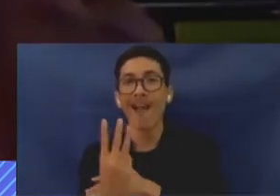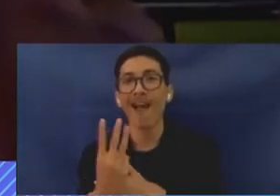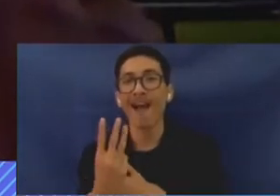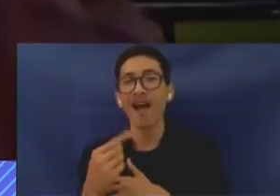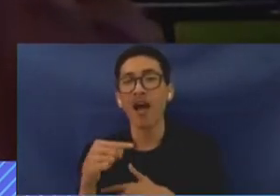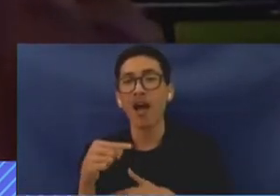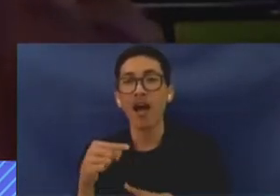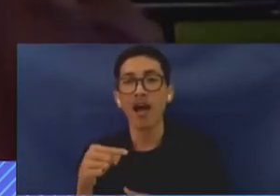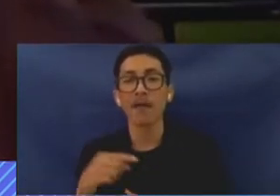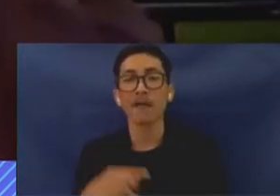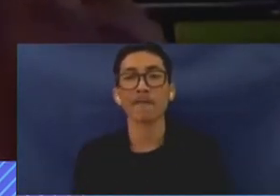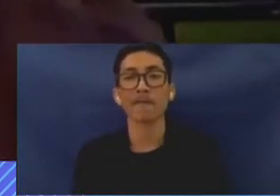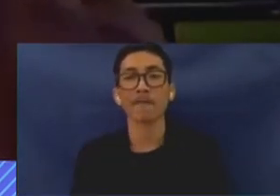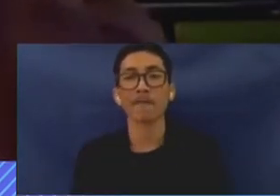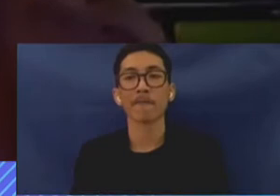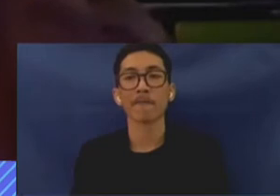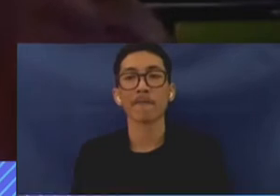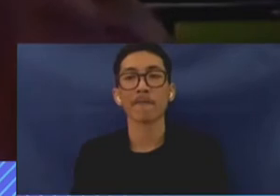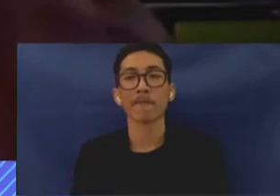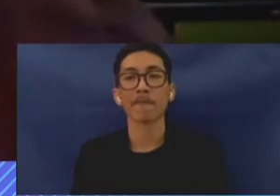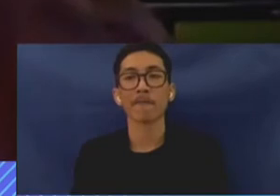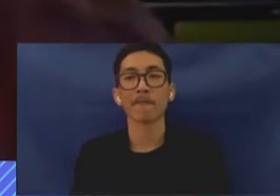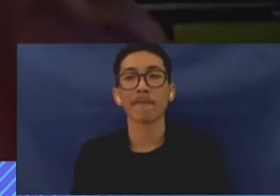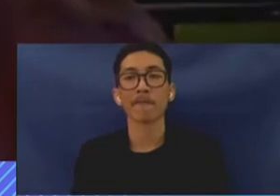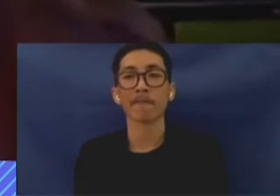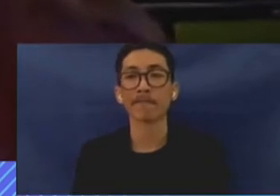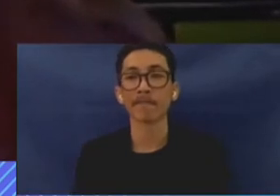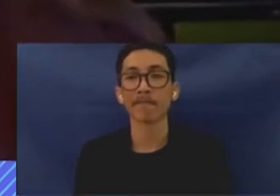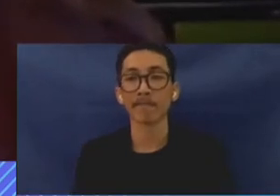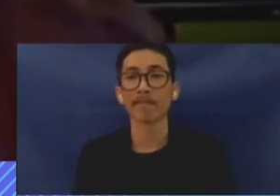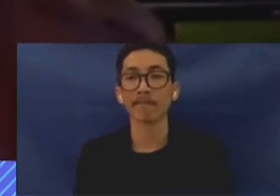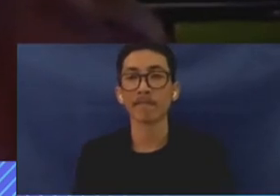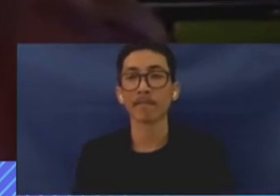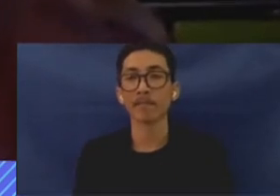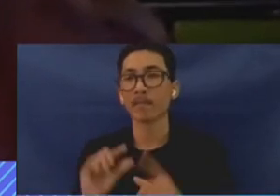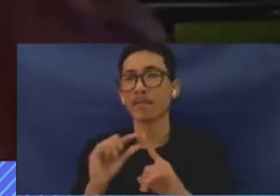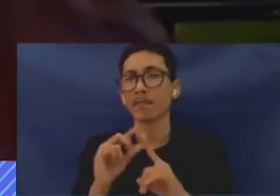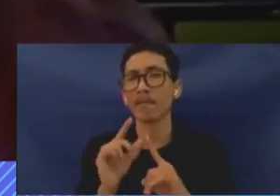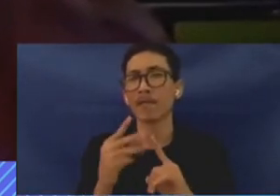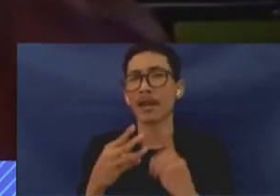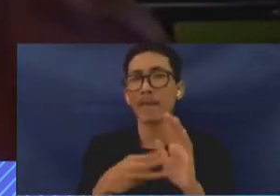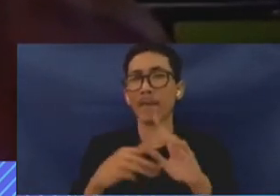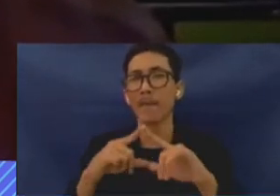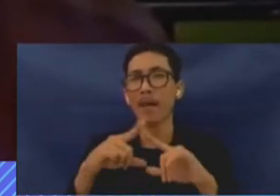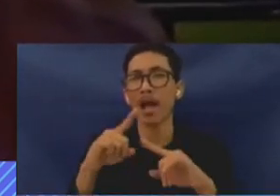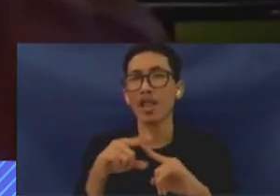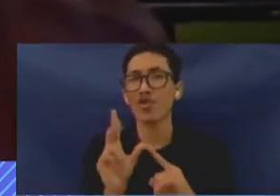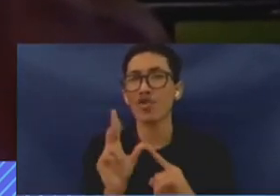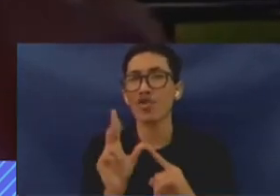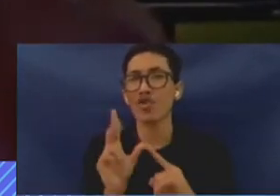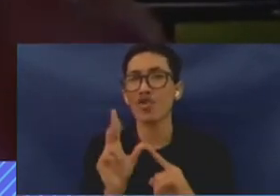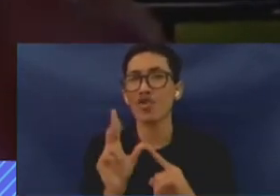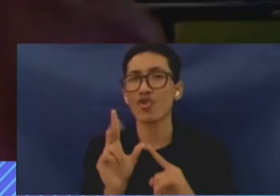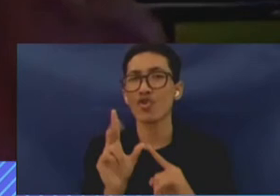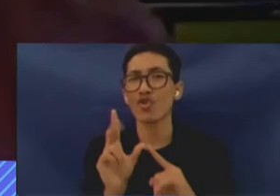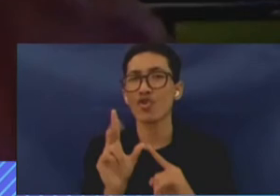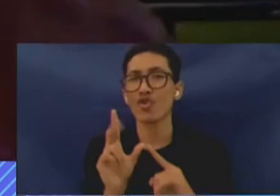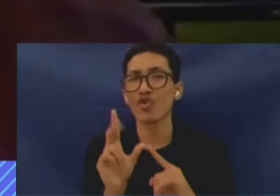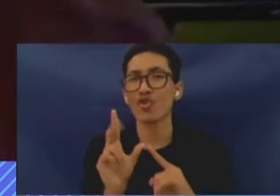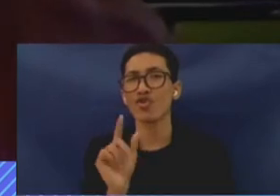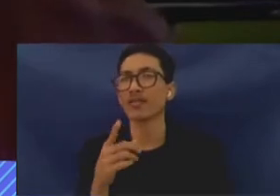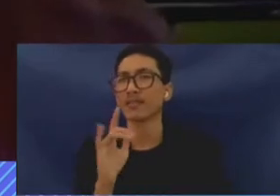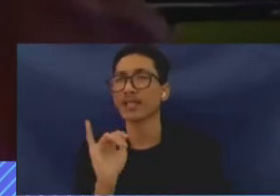kita tahu ya bahwa kelahiran prematur pastinya kelahiran yang sebelum waktunya, di